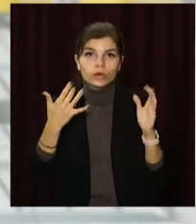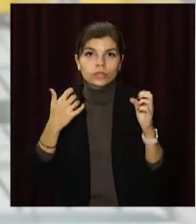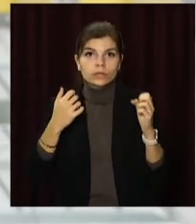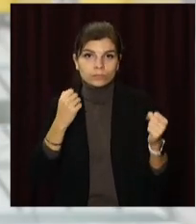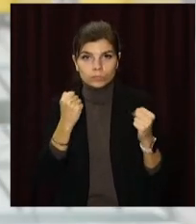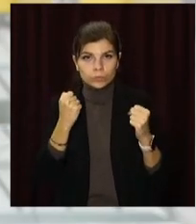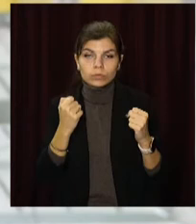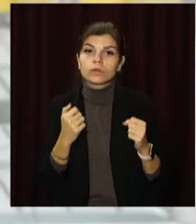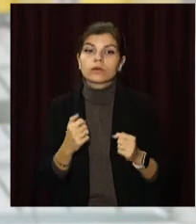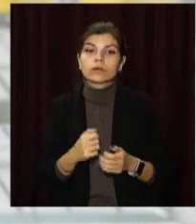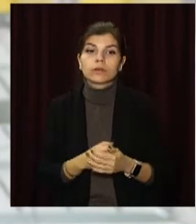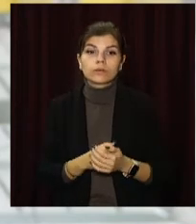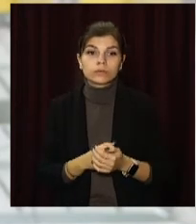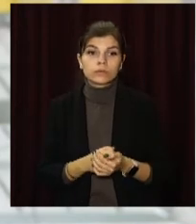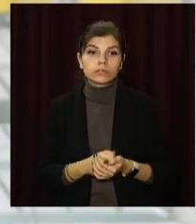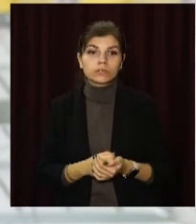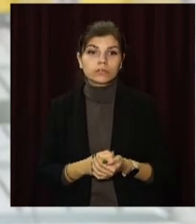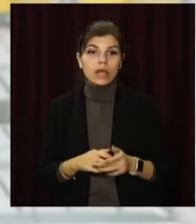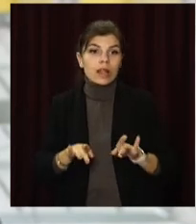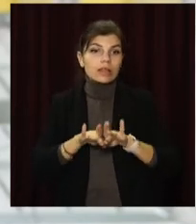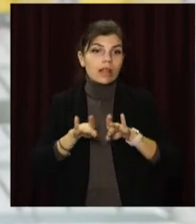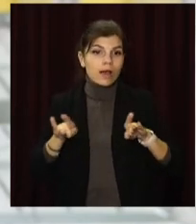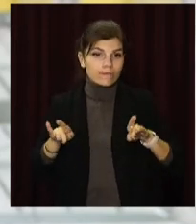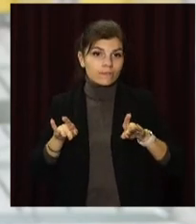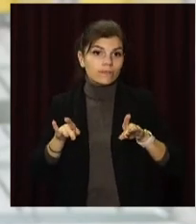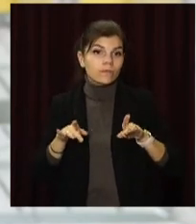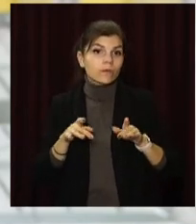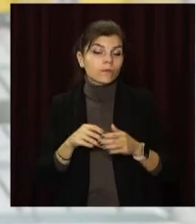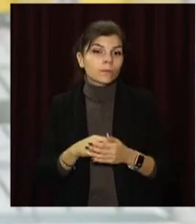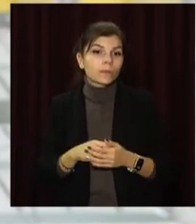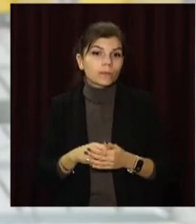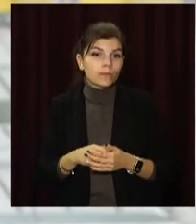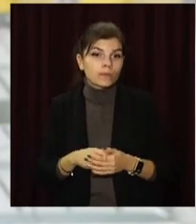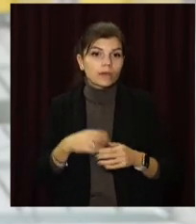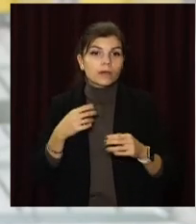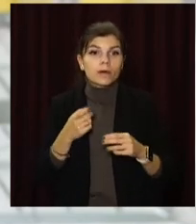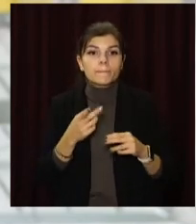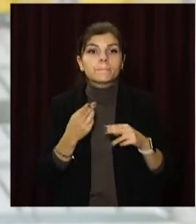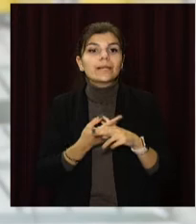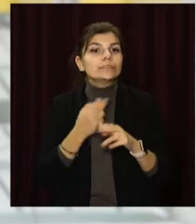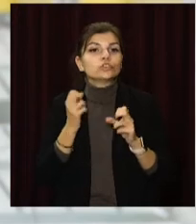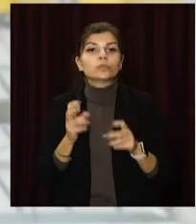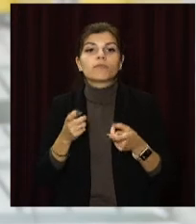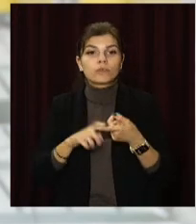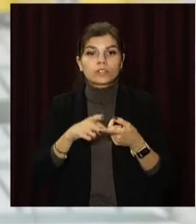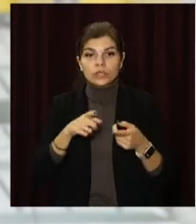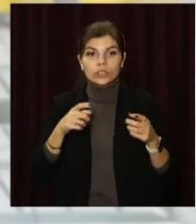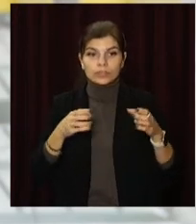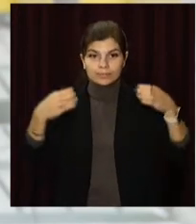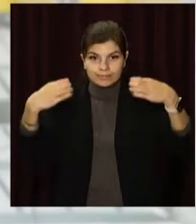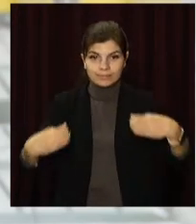Далі лави. Що стосується благоустрою безпеки – це стовпчики.